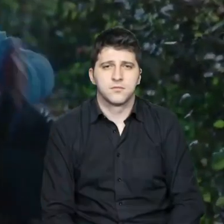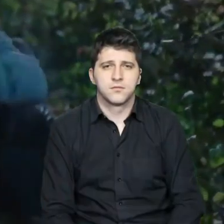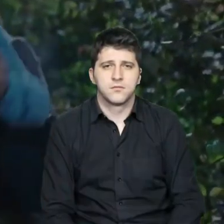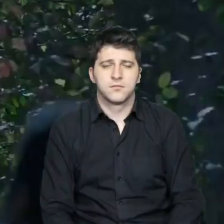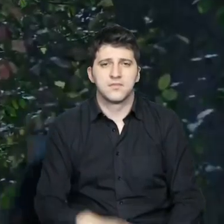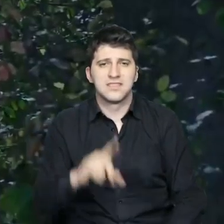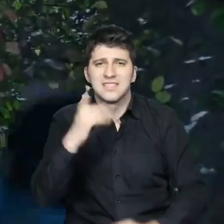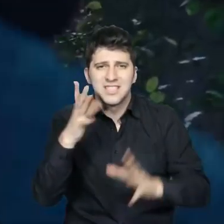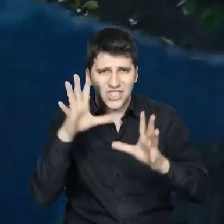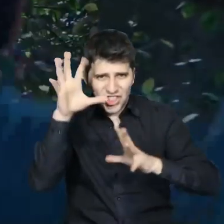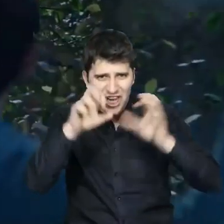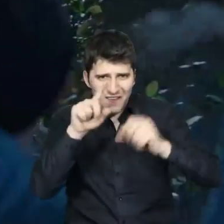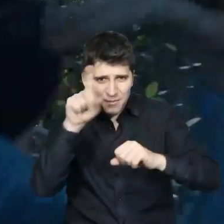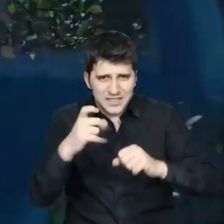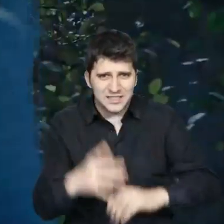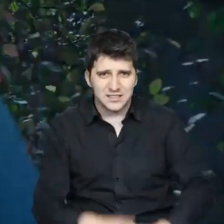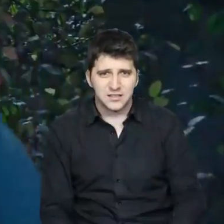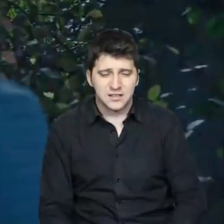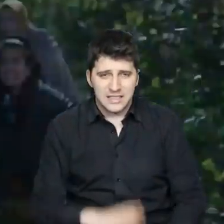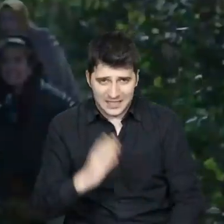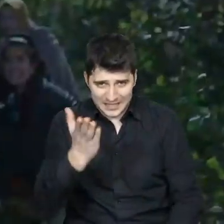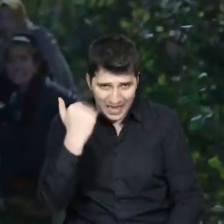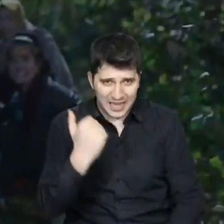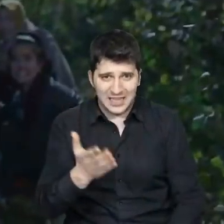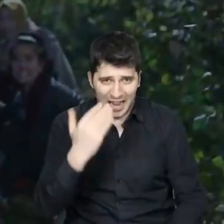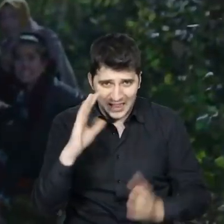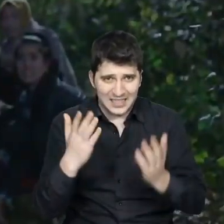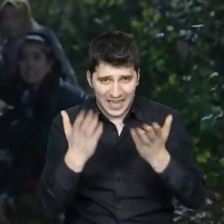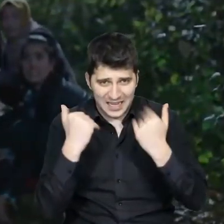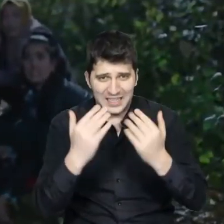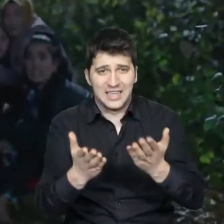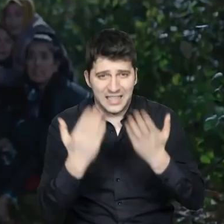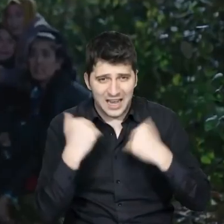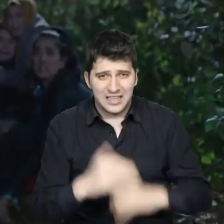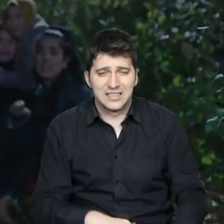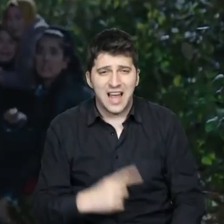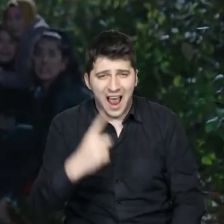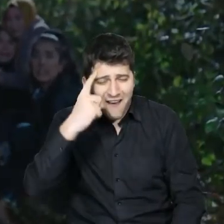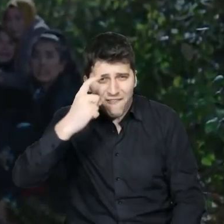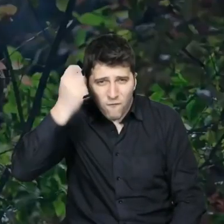Oyuncak mısın sen ha? Oyuncak mısın? Hadi gel! Hadi gel! Hadi gel!